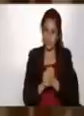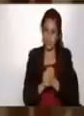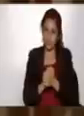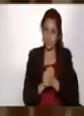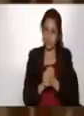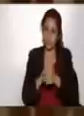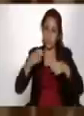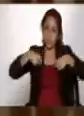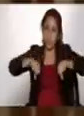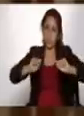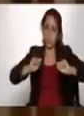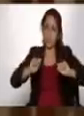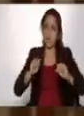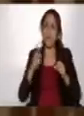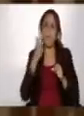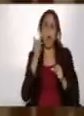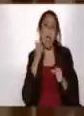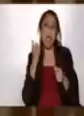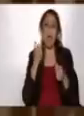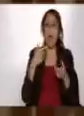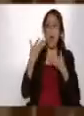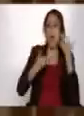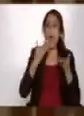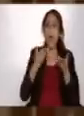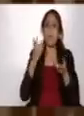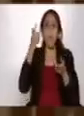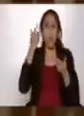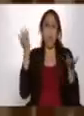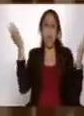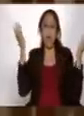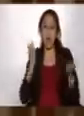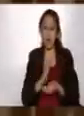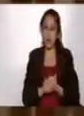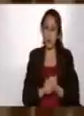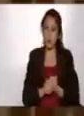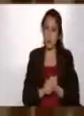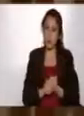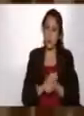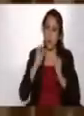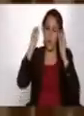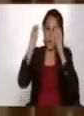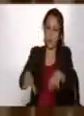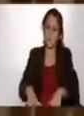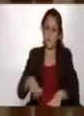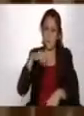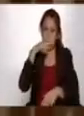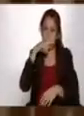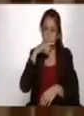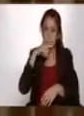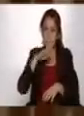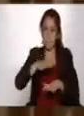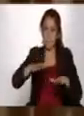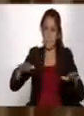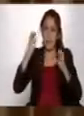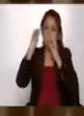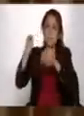والله ركب ورايا على الموتوسيكل ويضحك معايا ويهزر معايا ومفيش اي حاجه. راح عند جوز اختي عشان يرمي حبيبها هناك. الظابط لما بقول له انت رايح